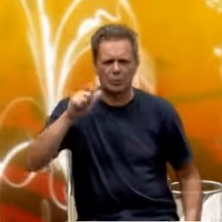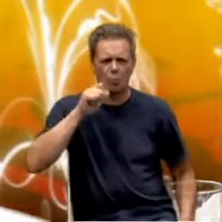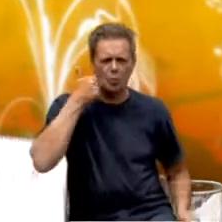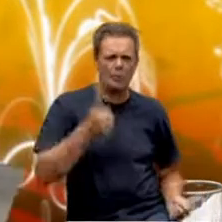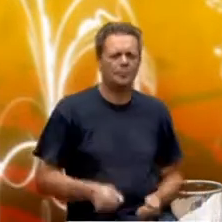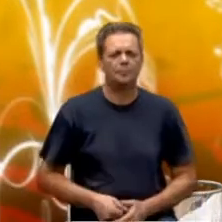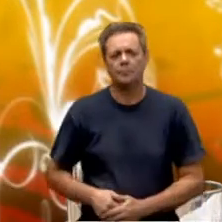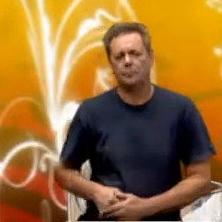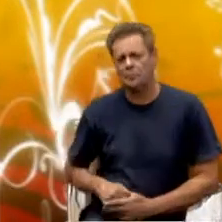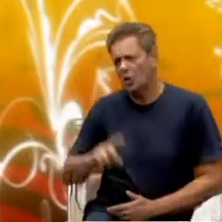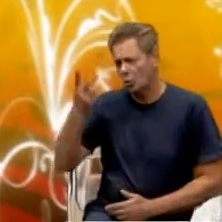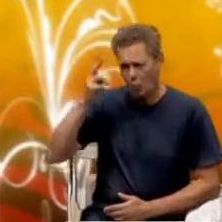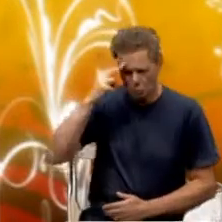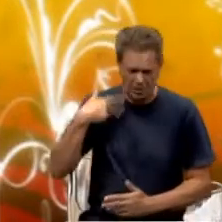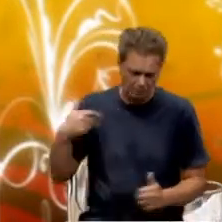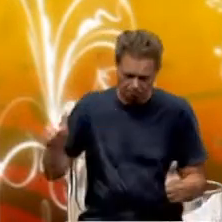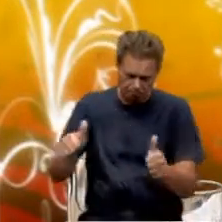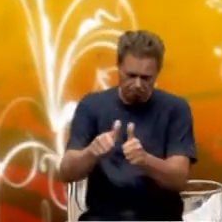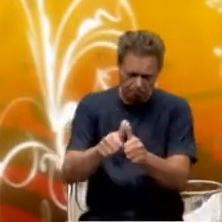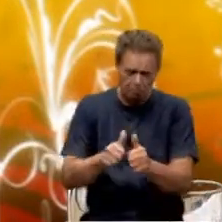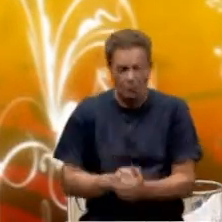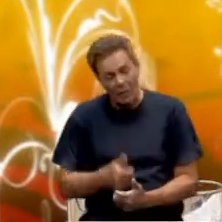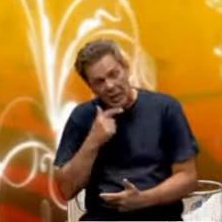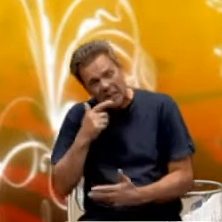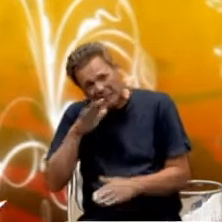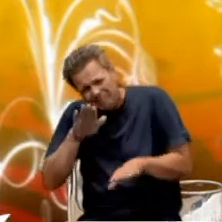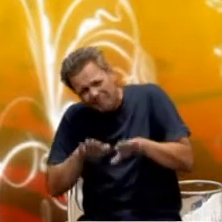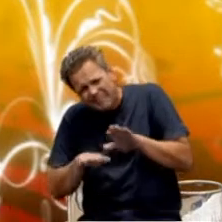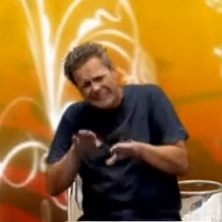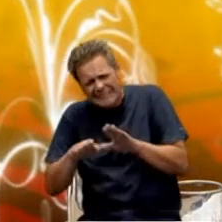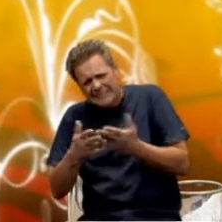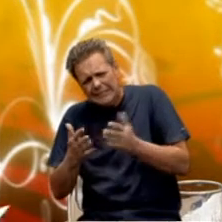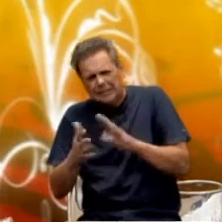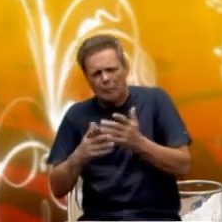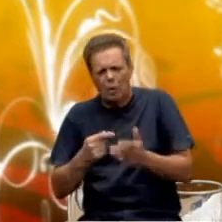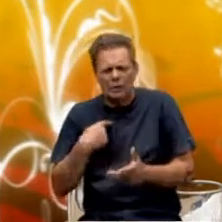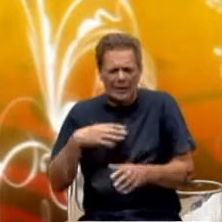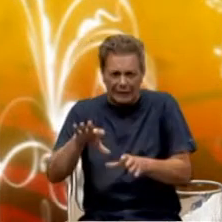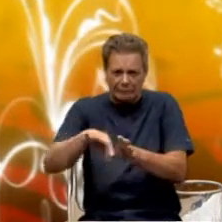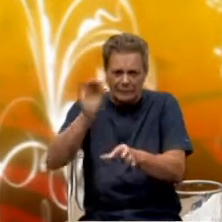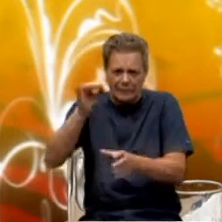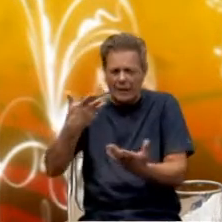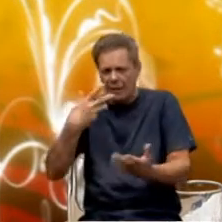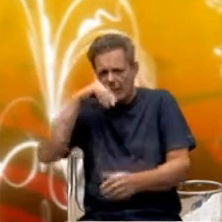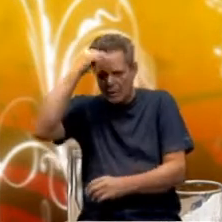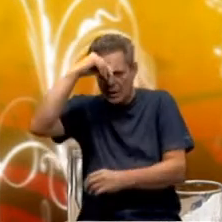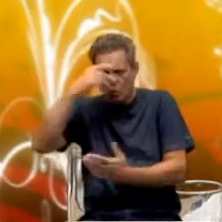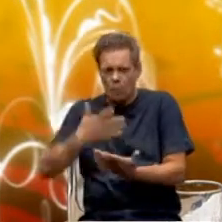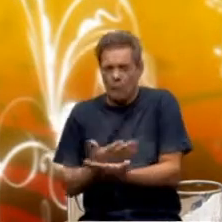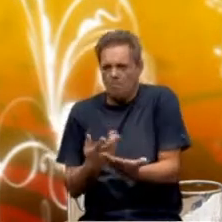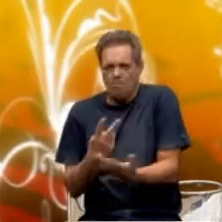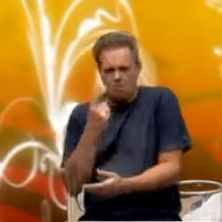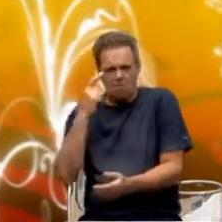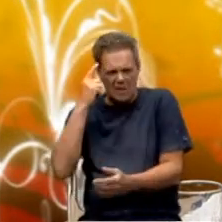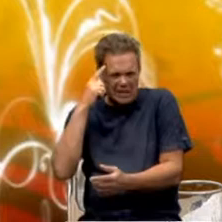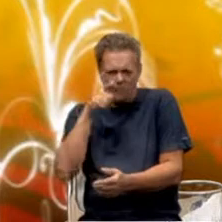upoznate sa sobom i na kraju krajeva možda da steknete neka druga iskustva. Nemate vi svako iskustvo, mada